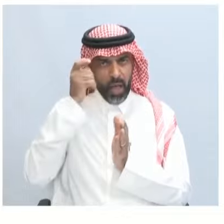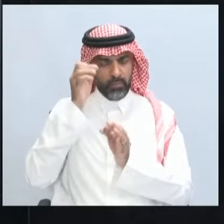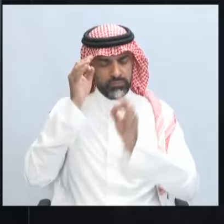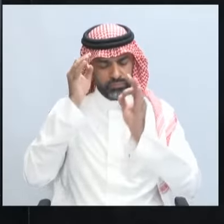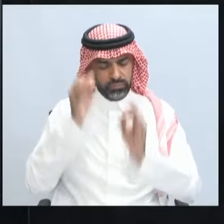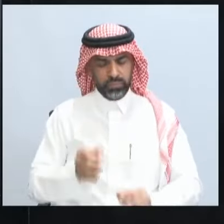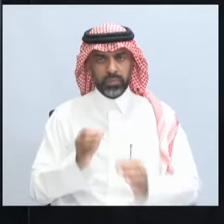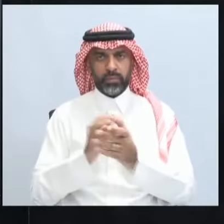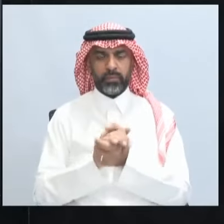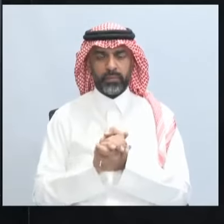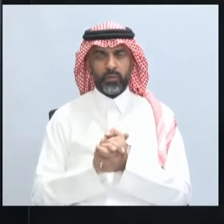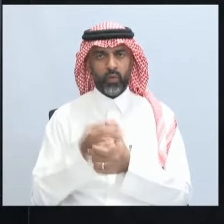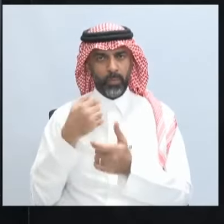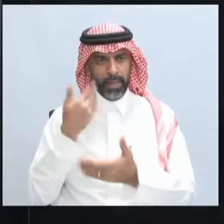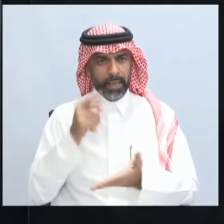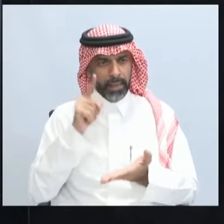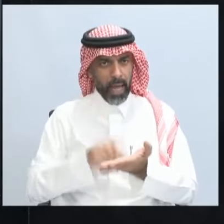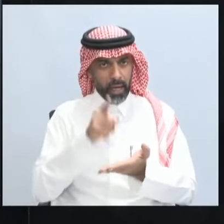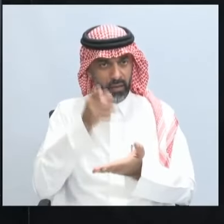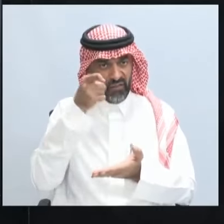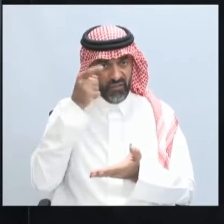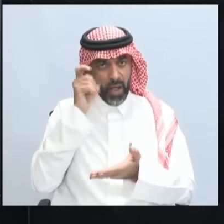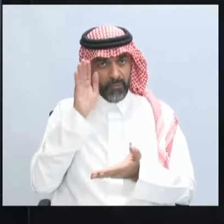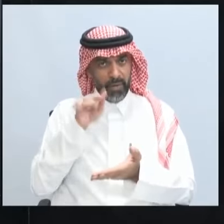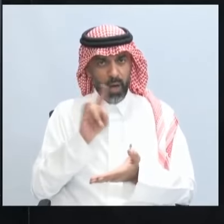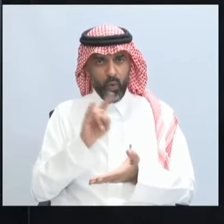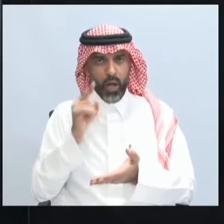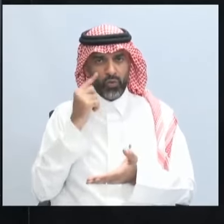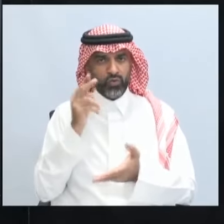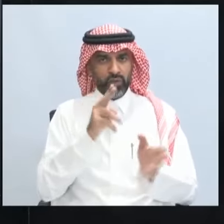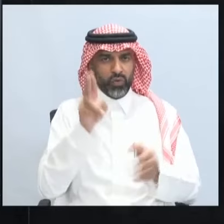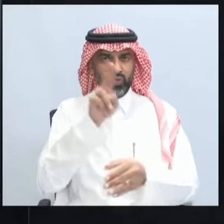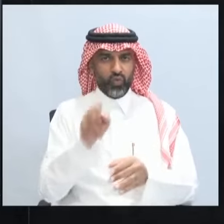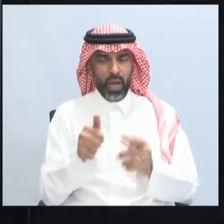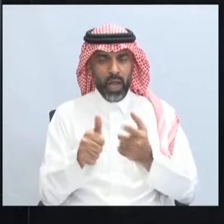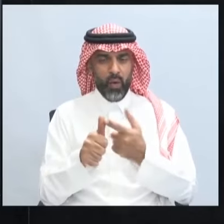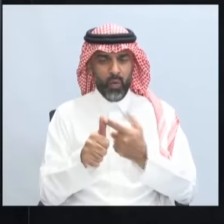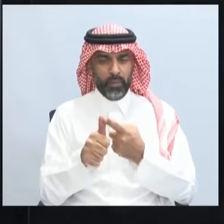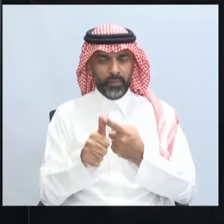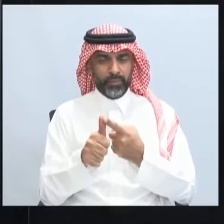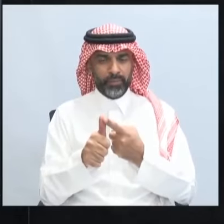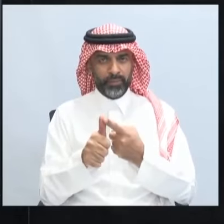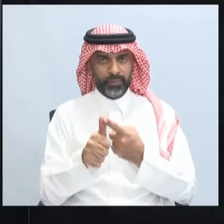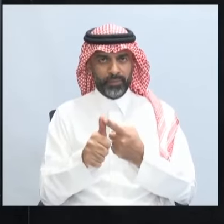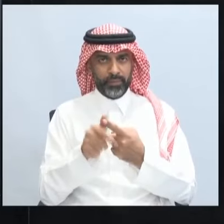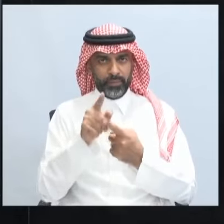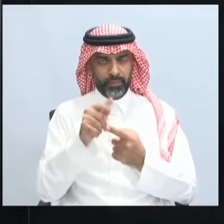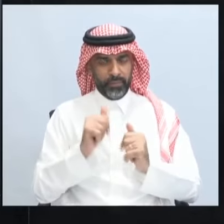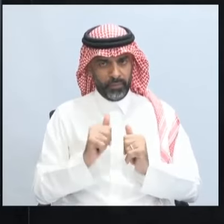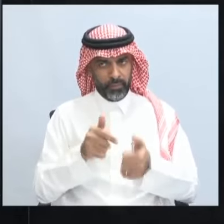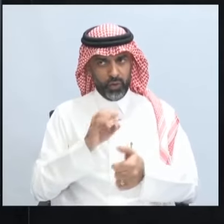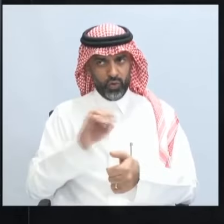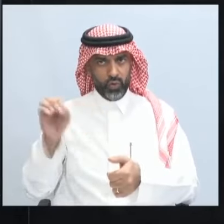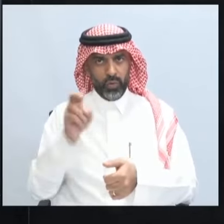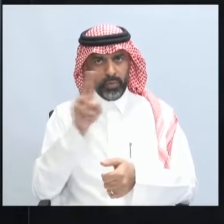فهما صحيحا ونتاكد من هذا الفهم لهذا الدرس فناتي للسؤال الاول الان نستعد لان نجيب على